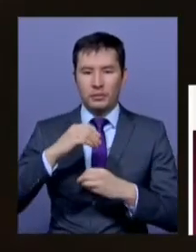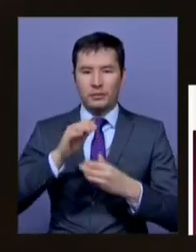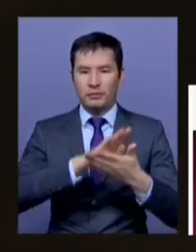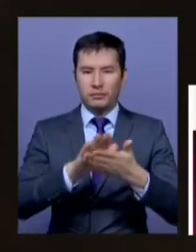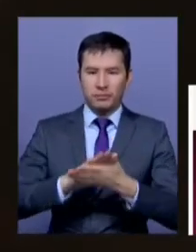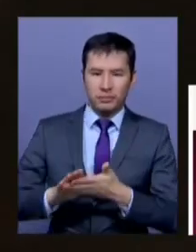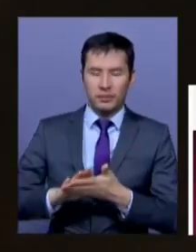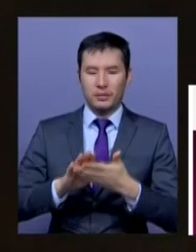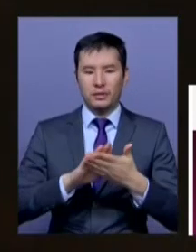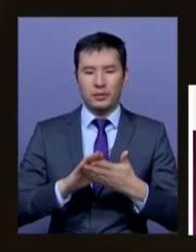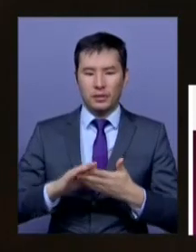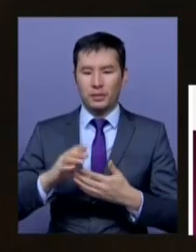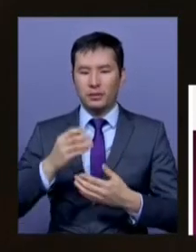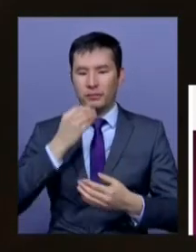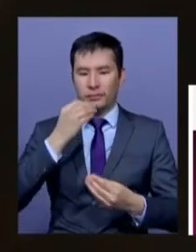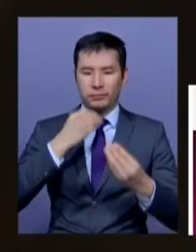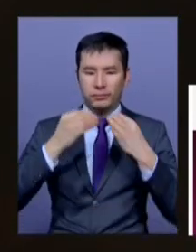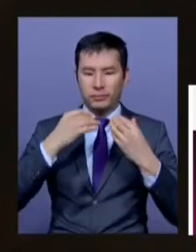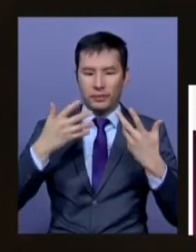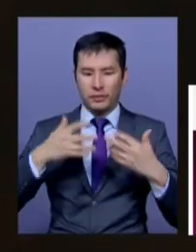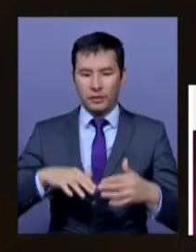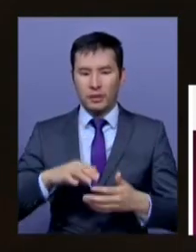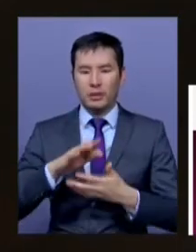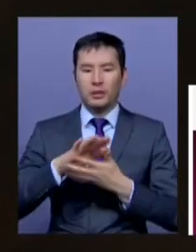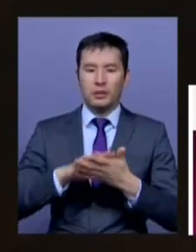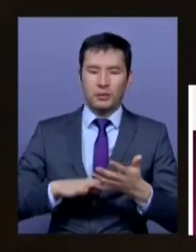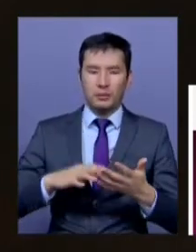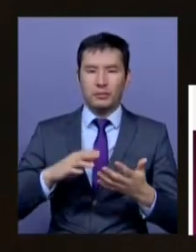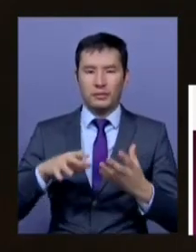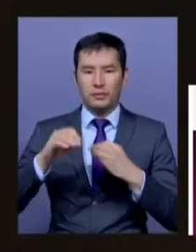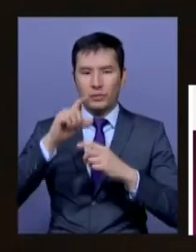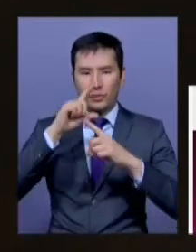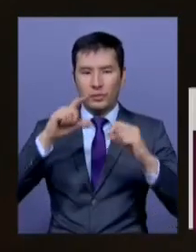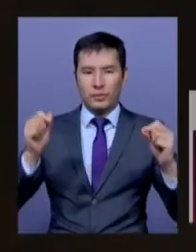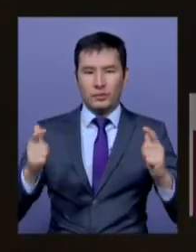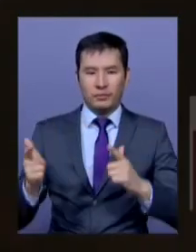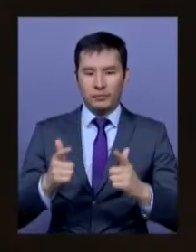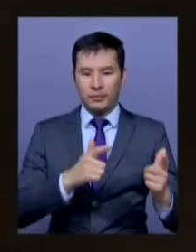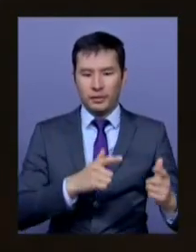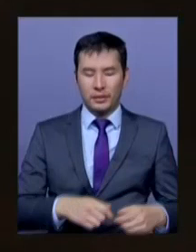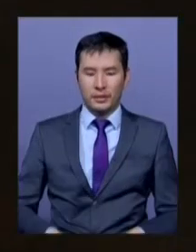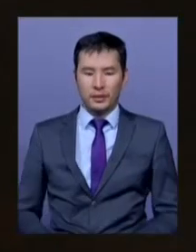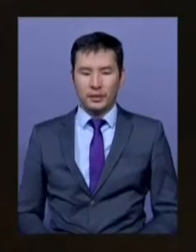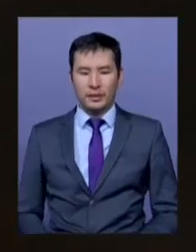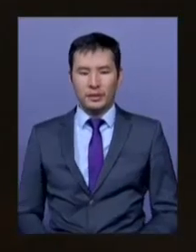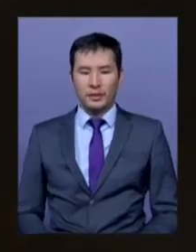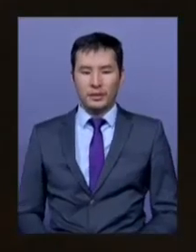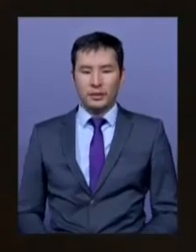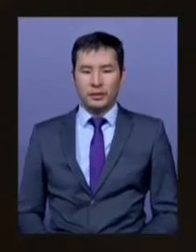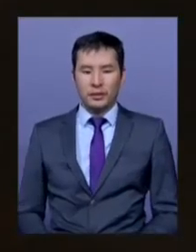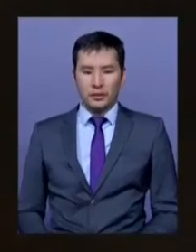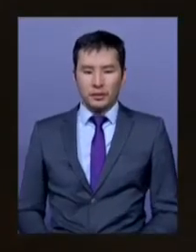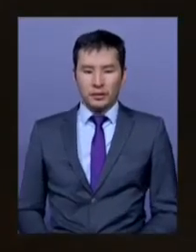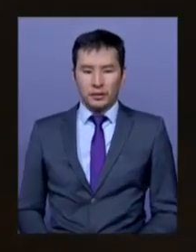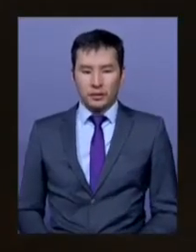әйтеуір тамағымызды ішеміз, ертең асымызды ішеміз. Біреусі тұрып, мама, мен бүгін қашы жасайым дейді. Ертең